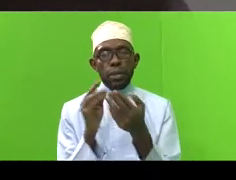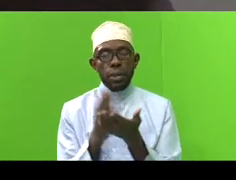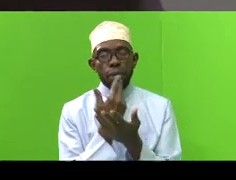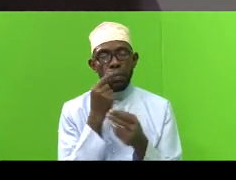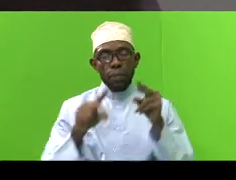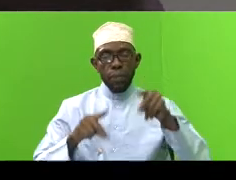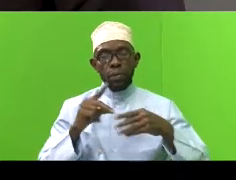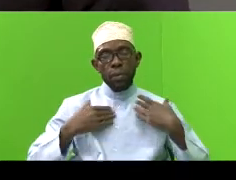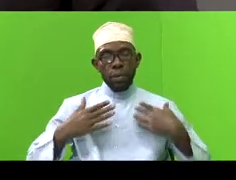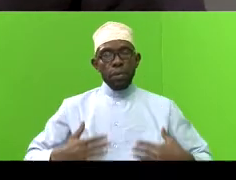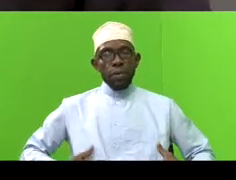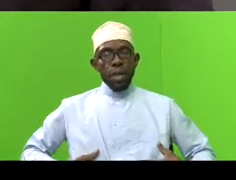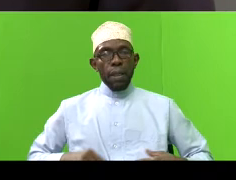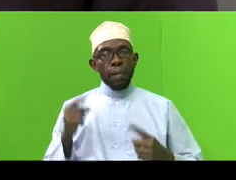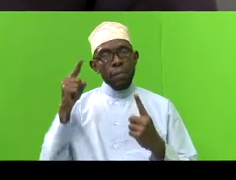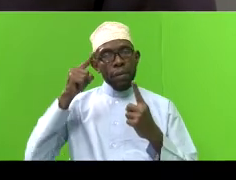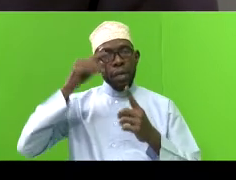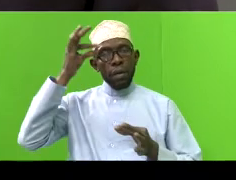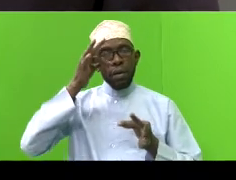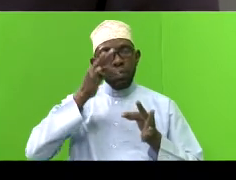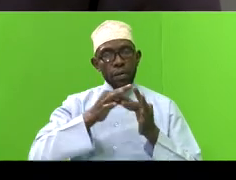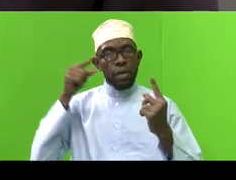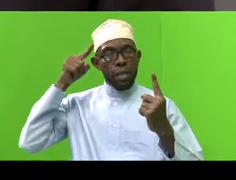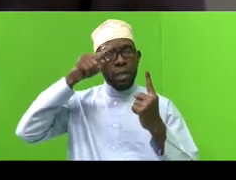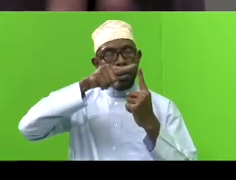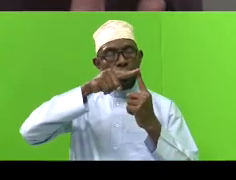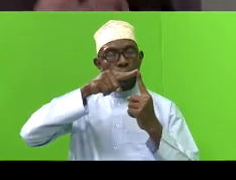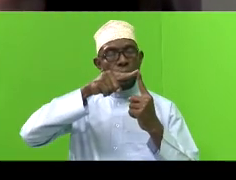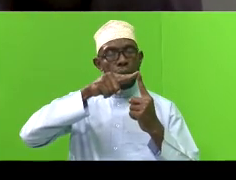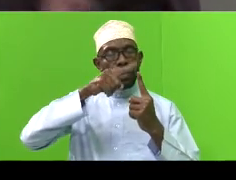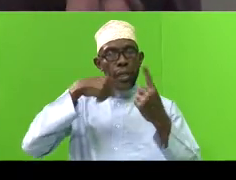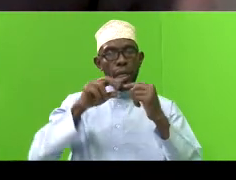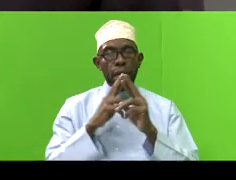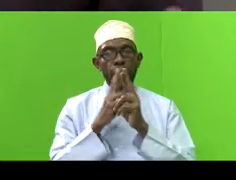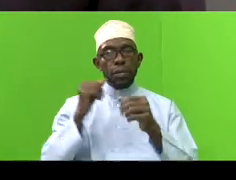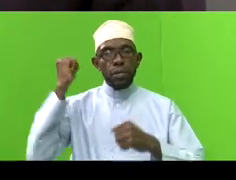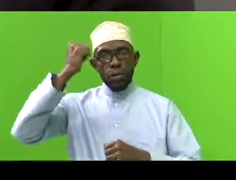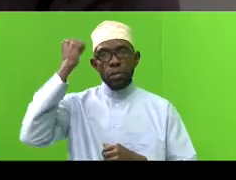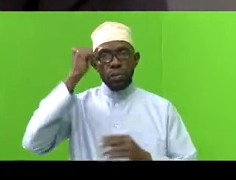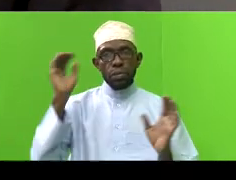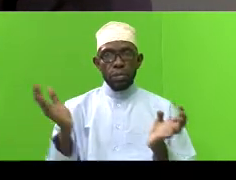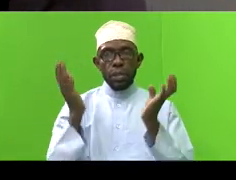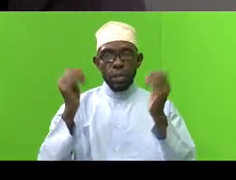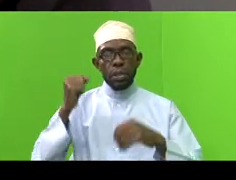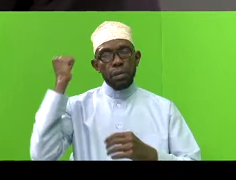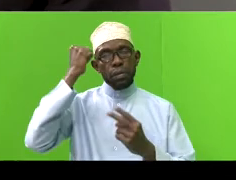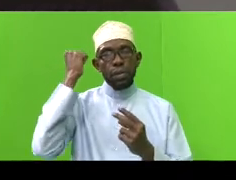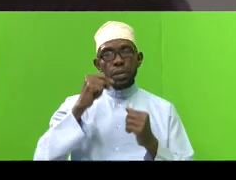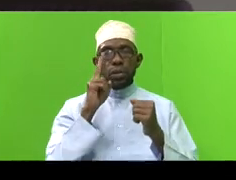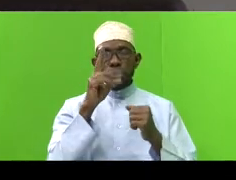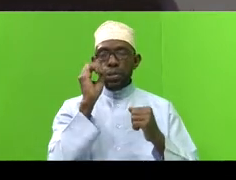walikuwa na nia zao. Wakati huo tulikuwa tuko katika kile kipindi cha campaign tuelekea uchaguzi wa mwaka